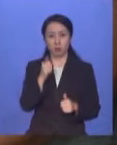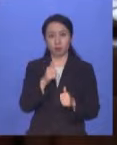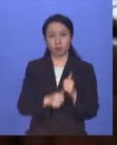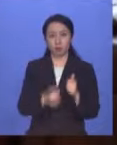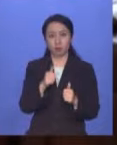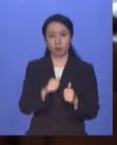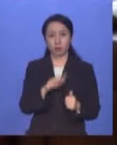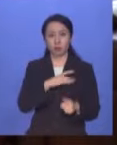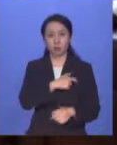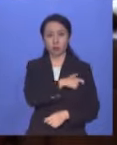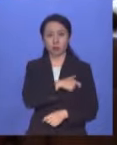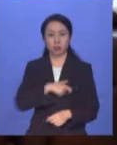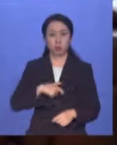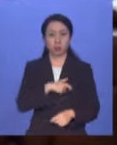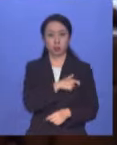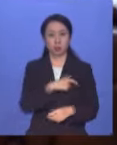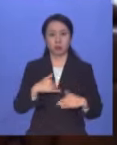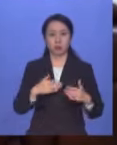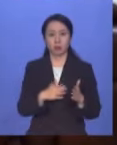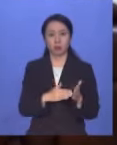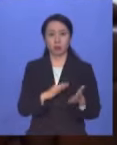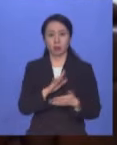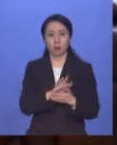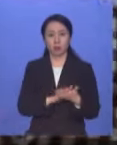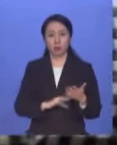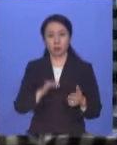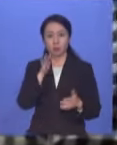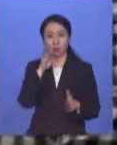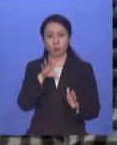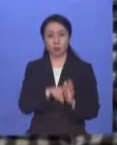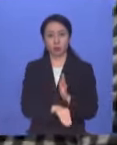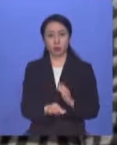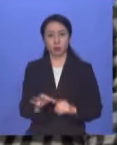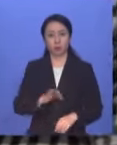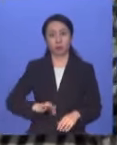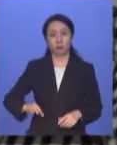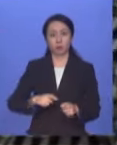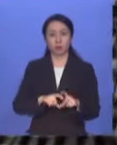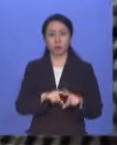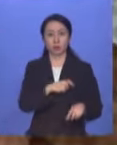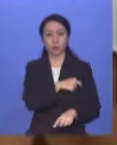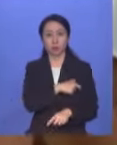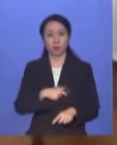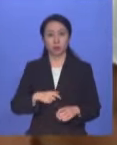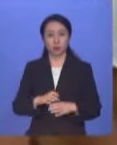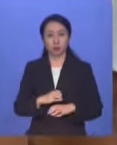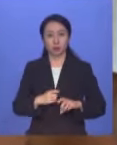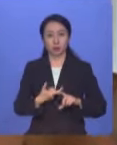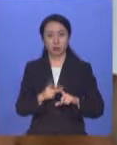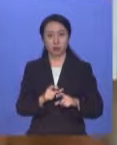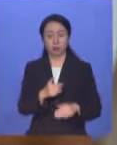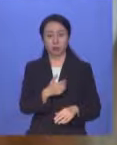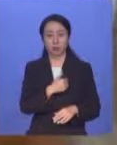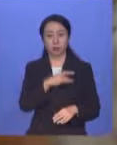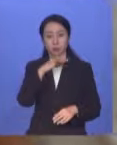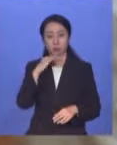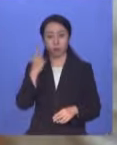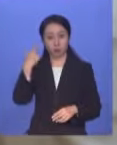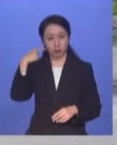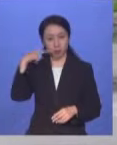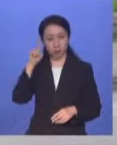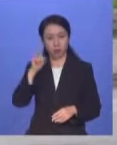неоднократно был депутатом нескольких созывов. Продолжительное время входил в областной депутатский корпус. Является инициатором многих